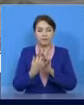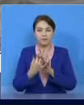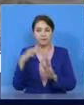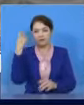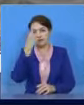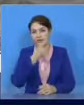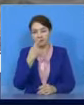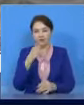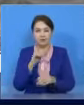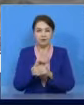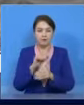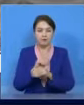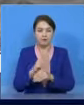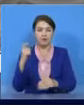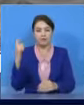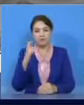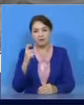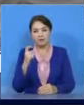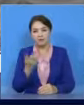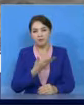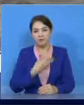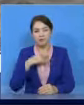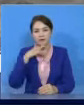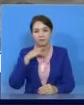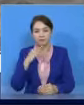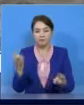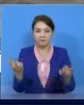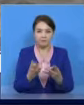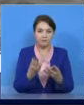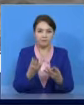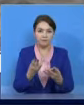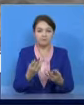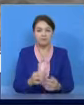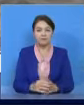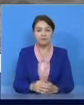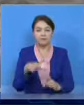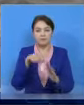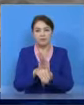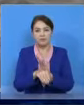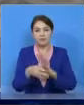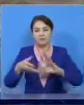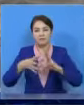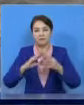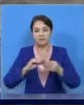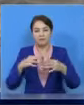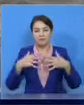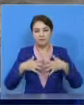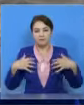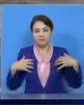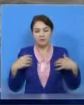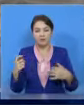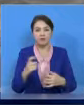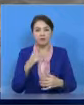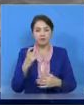жеке қосалқы шаруашылықтың жағдайына біз көңіл аударуымыз керек. Ол не дегеніміз, мына жалпы мал